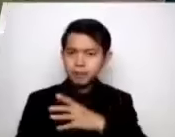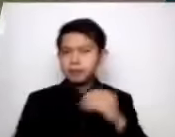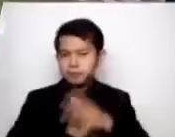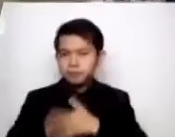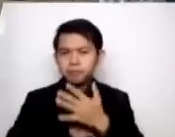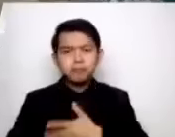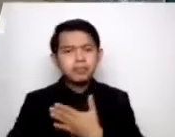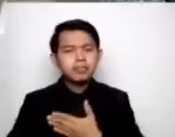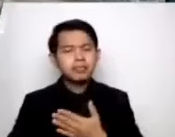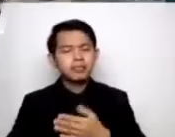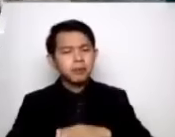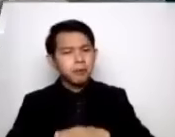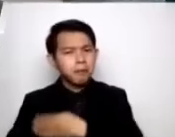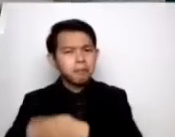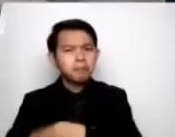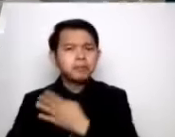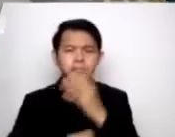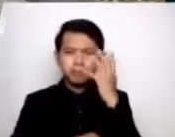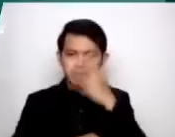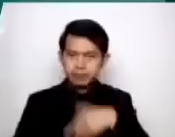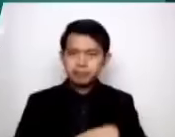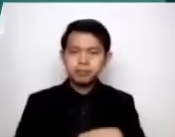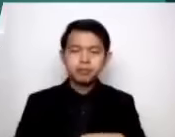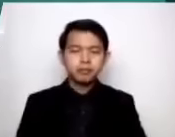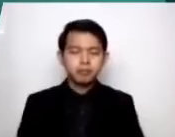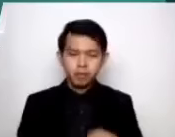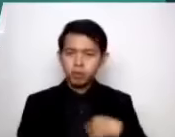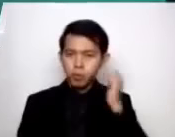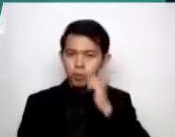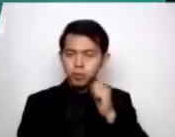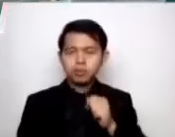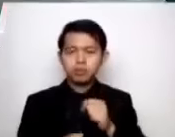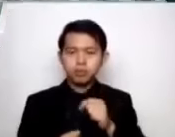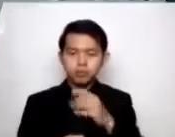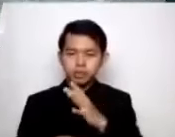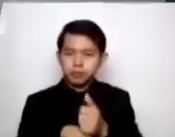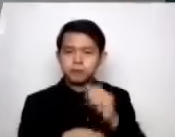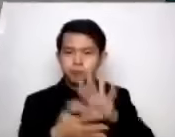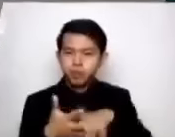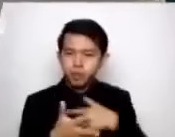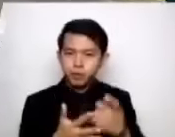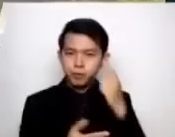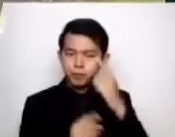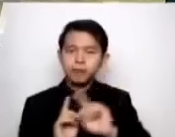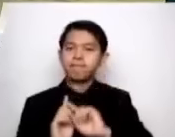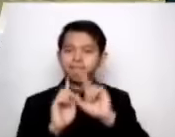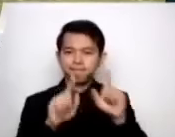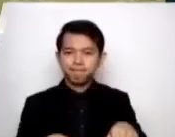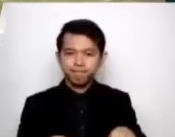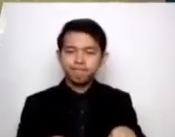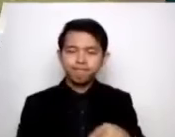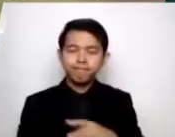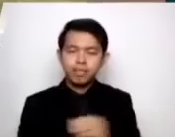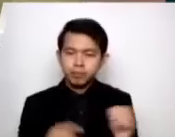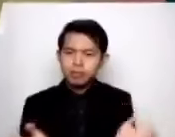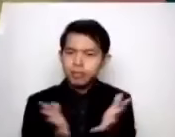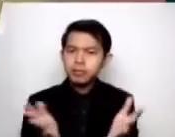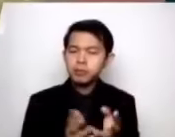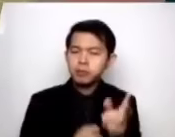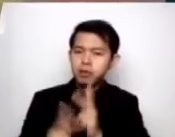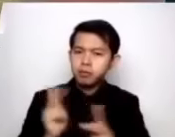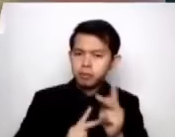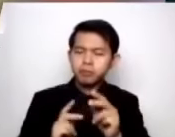after 3 months, nagsiset ako ng schedule doon para at least ma-encourage ko yung mga travelers napupuntahan itong isla